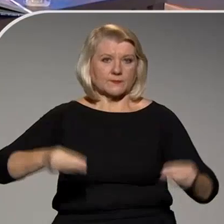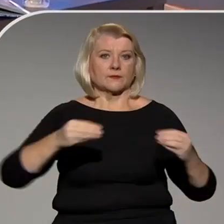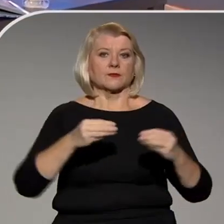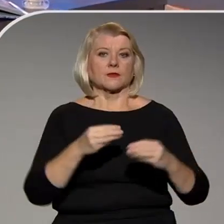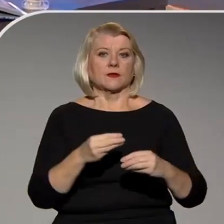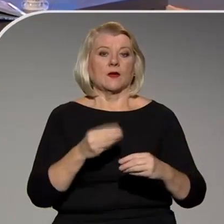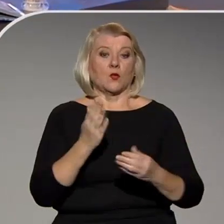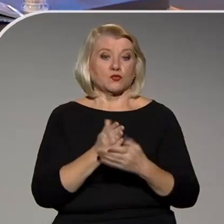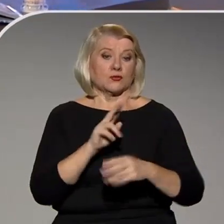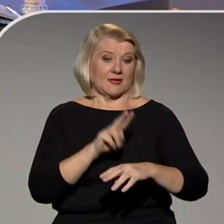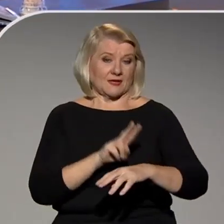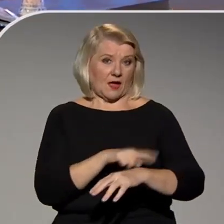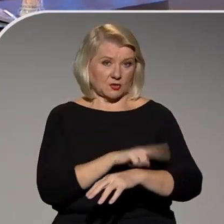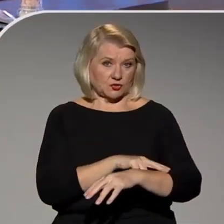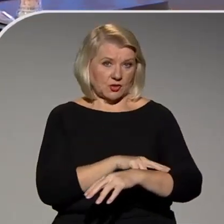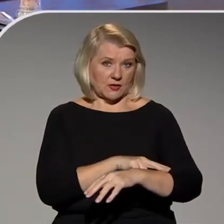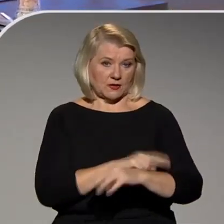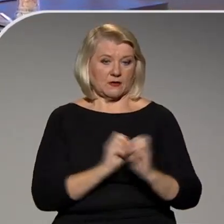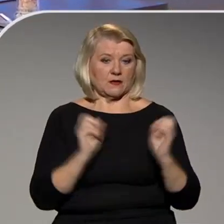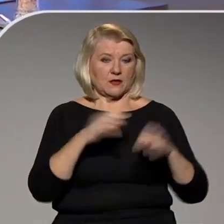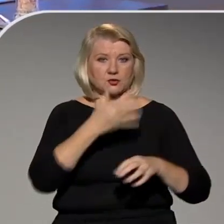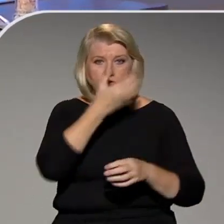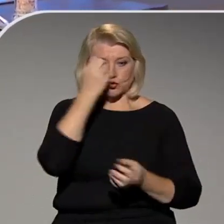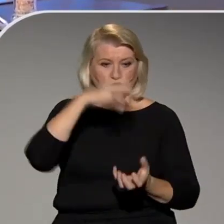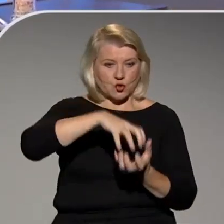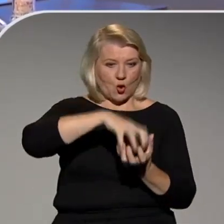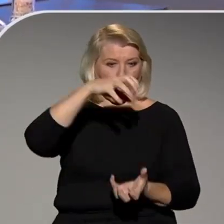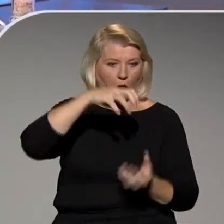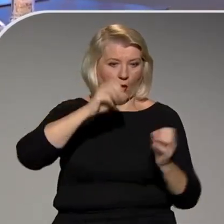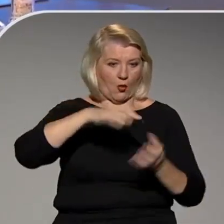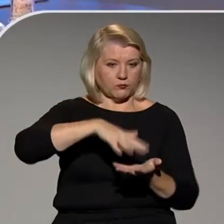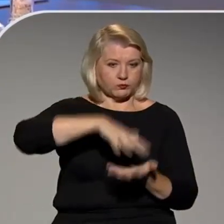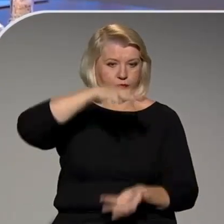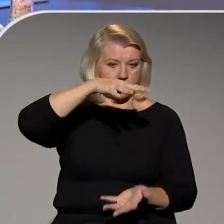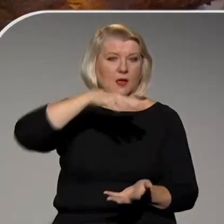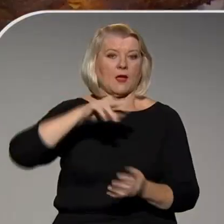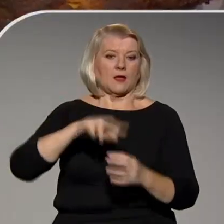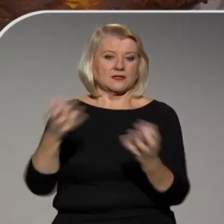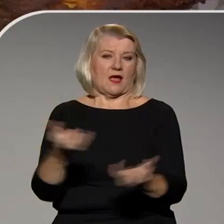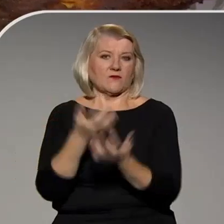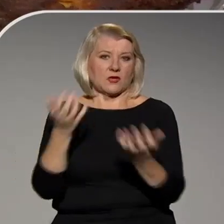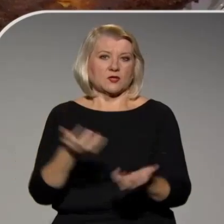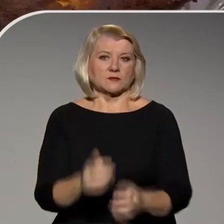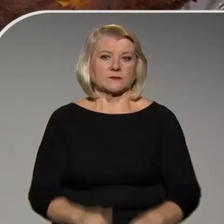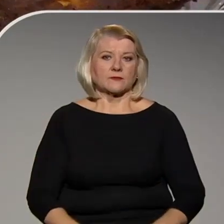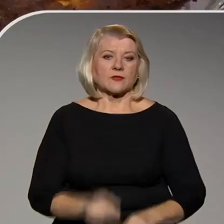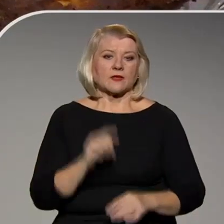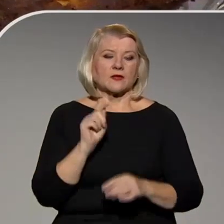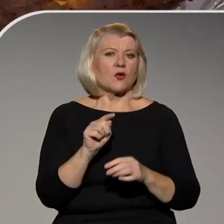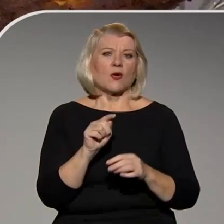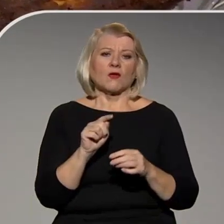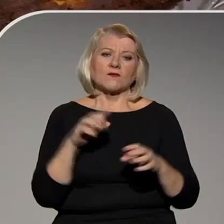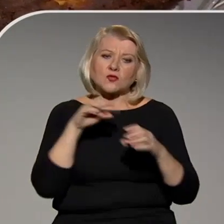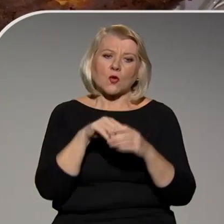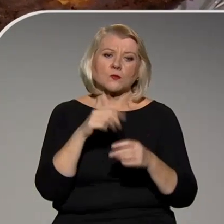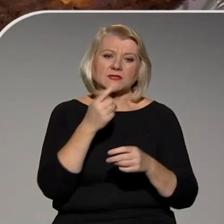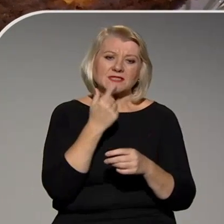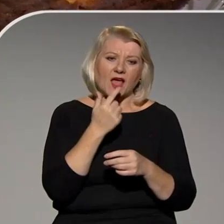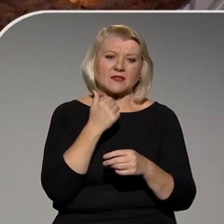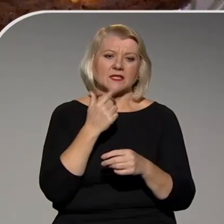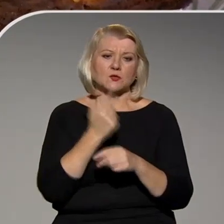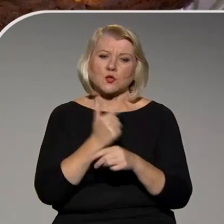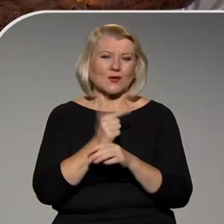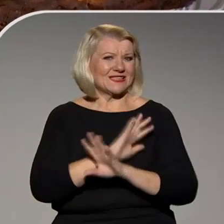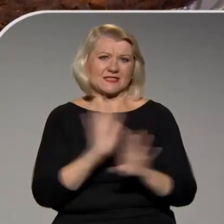tomhletom stavu dám do těch skleniček a zavařím. Takže nesměrujeme ji na slano, na sladko, je to úplně to holé pyré, které pak